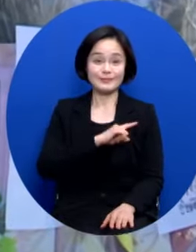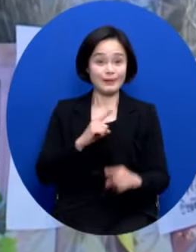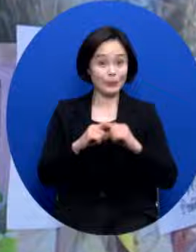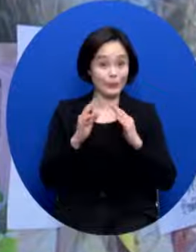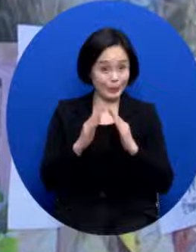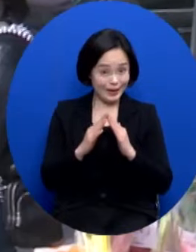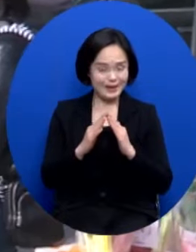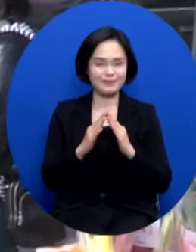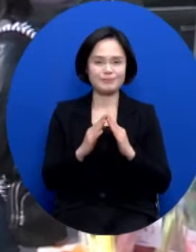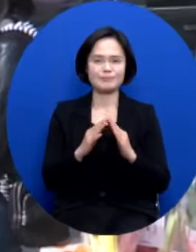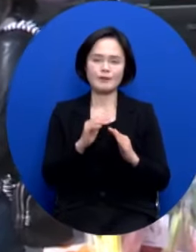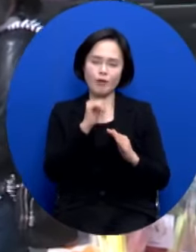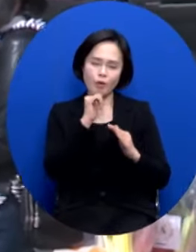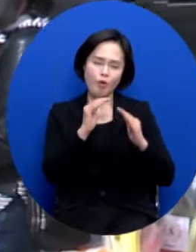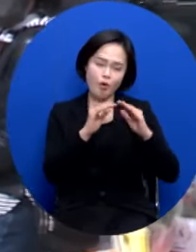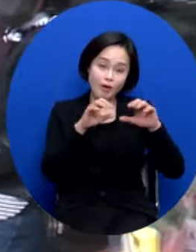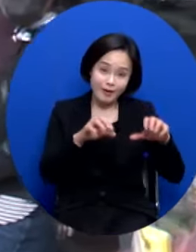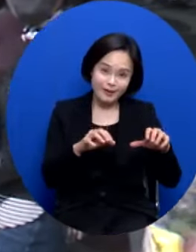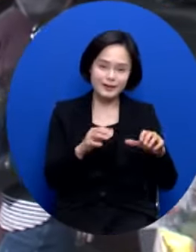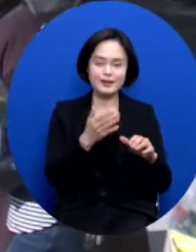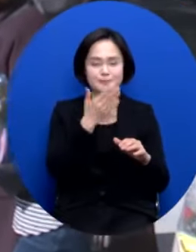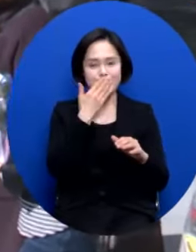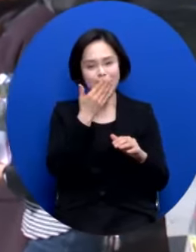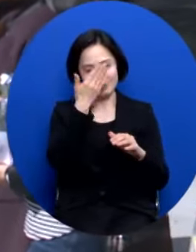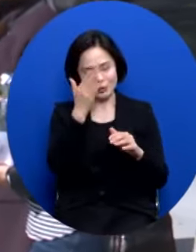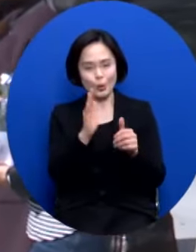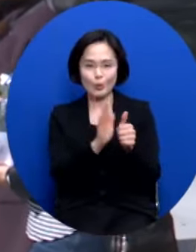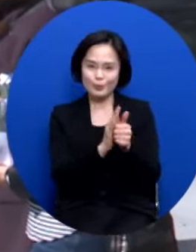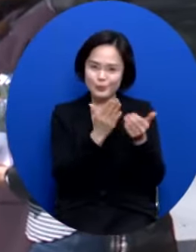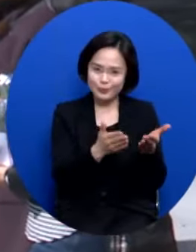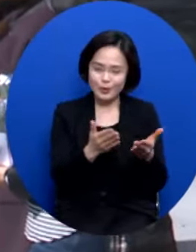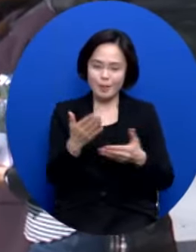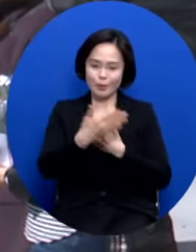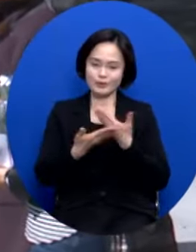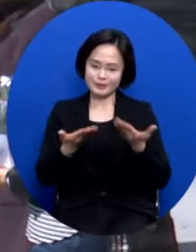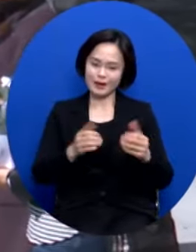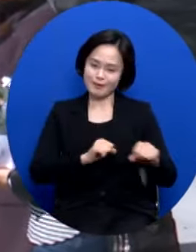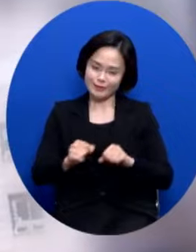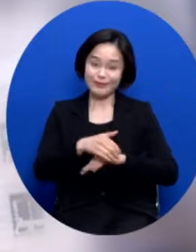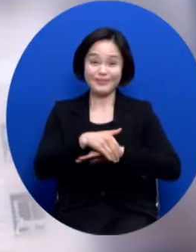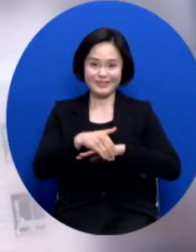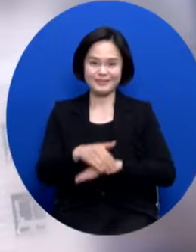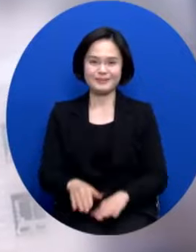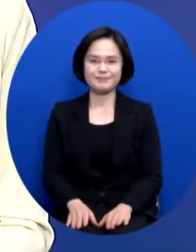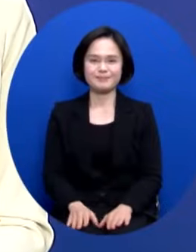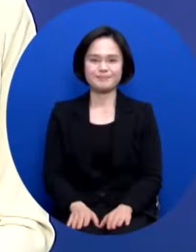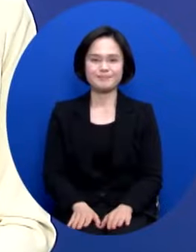반송제일교회는 어려운 이웃에게 무료 식사 나눔과 봉사활동을 진행할 계획입니다.